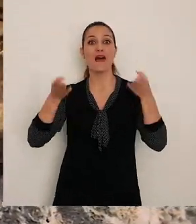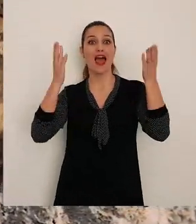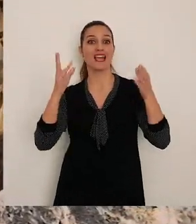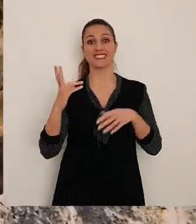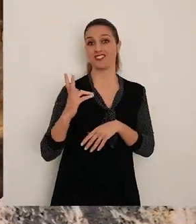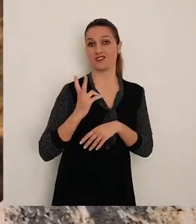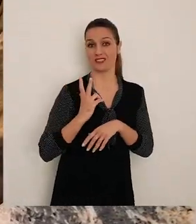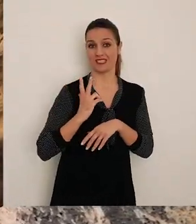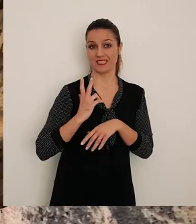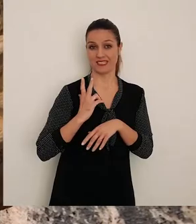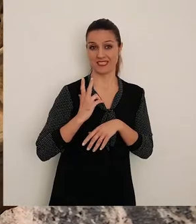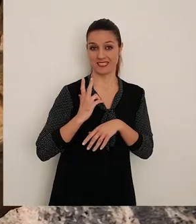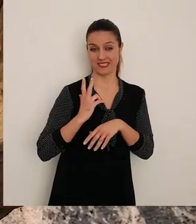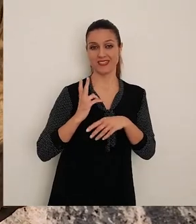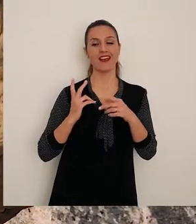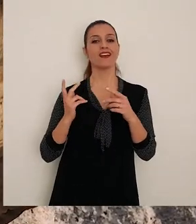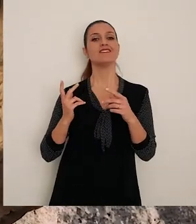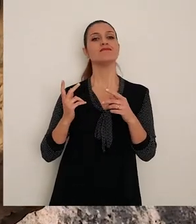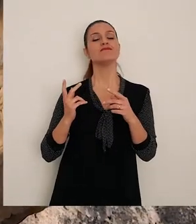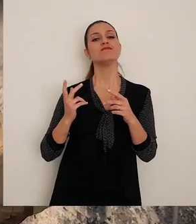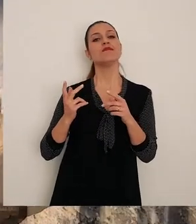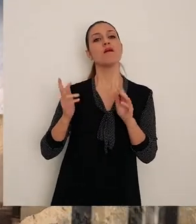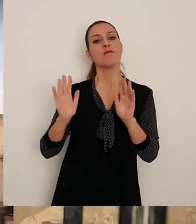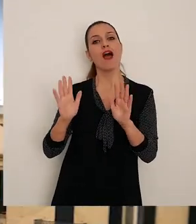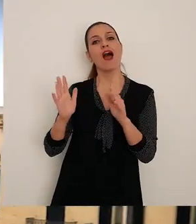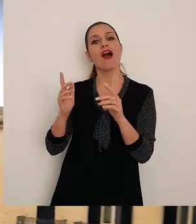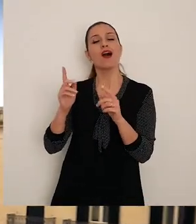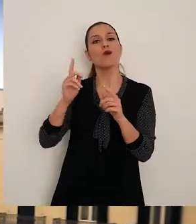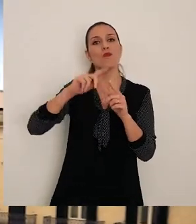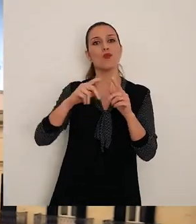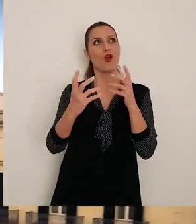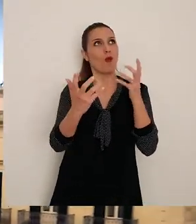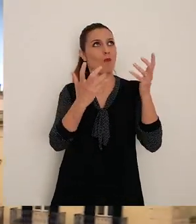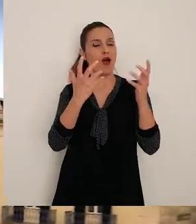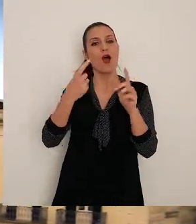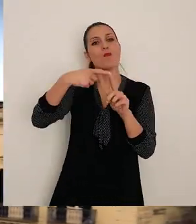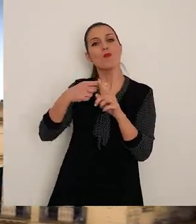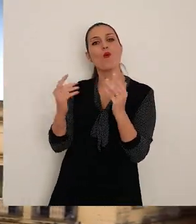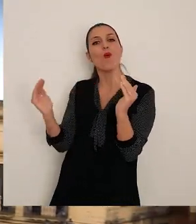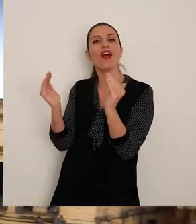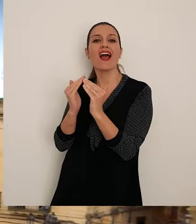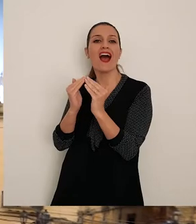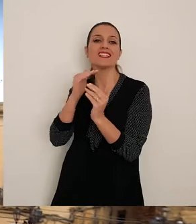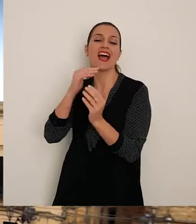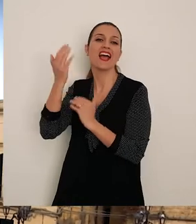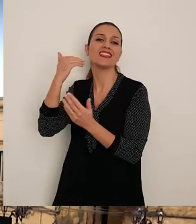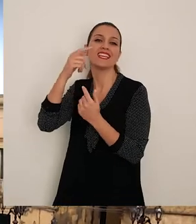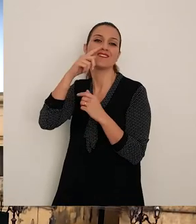alla semplicità delle antiche case contadine del centro storico, rendendo Corigliano d'Otranto un borgo autentico.